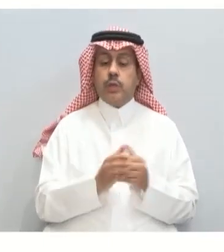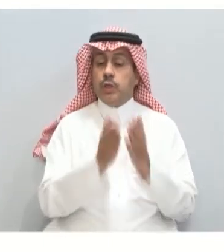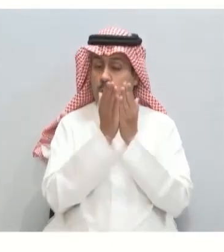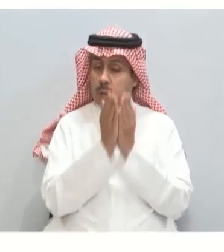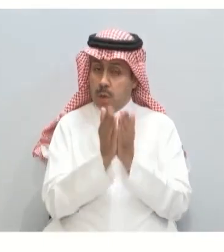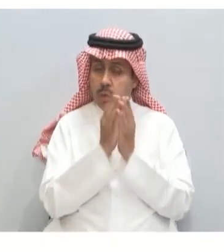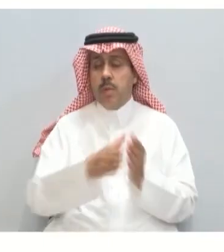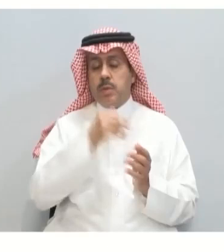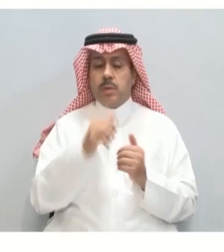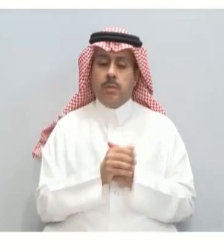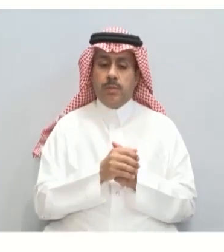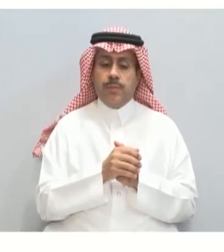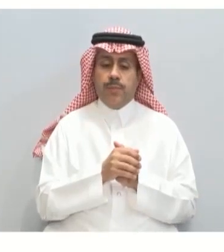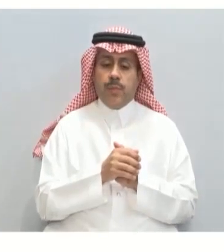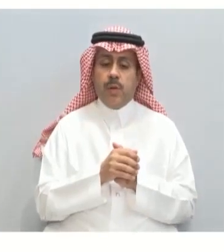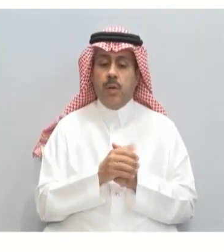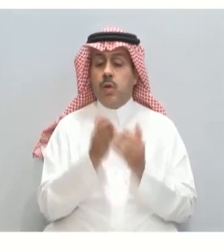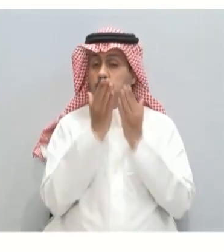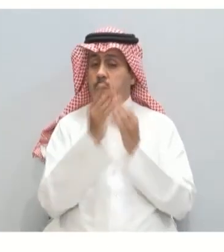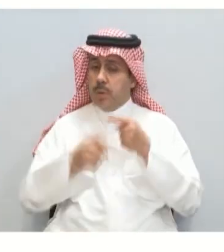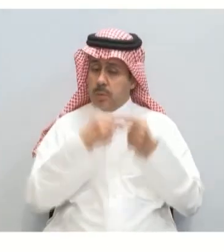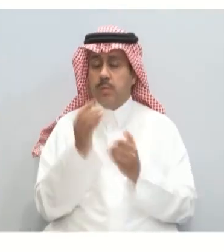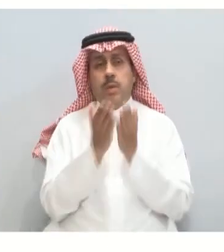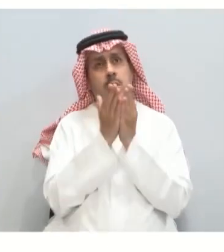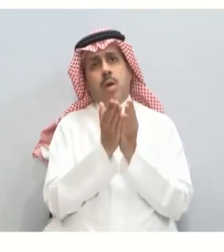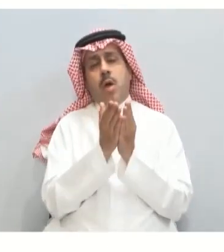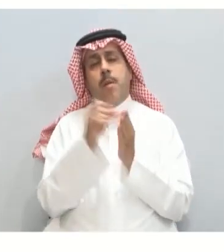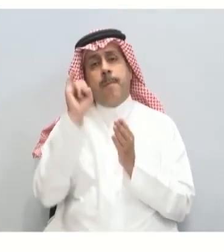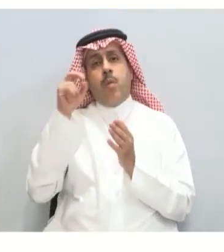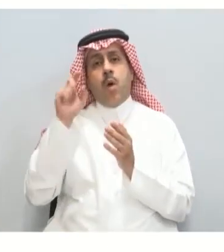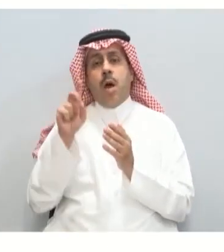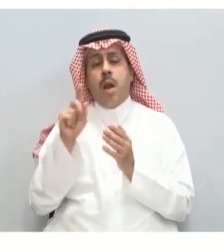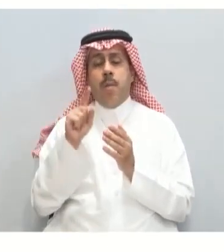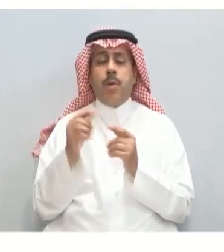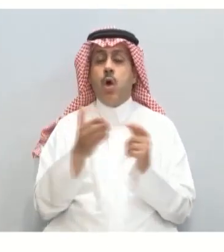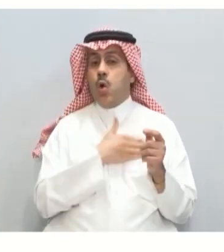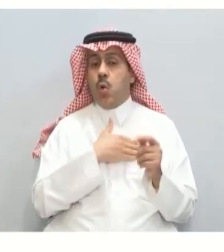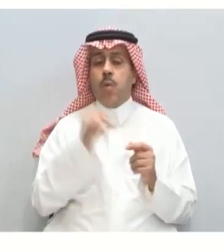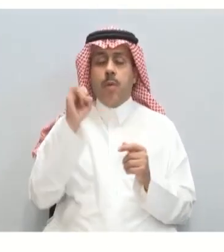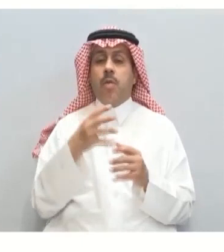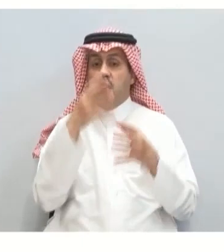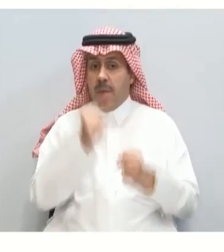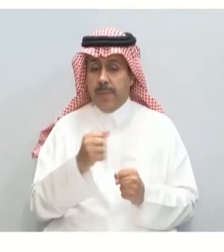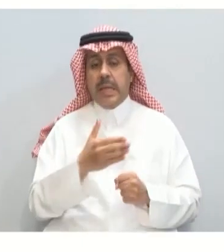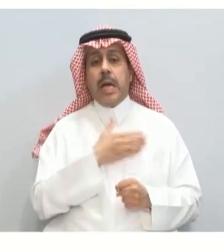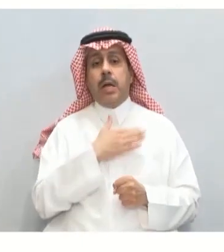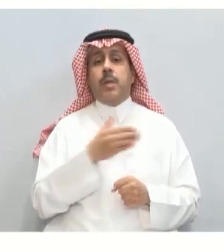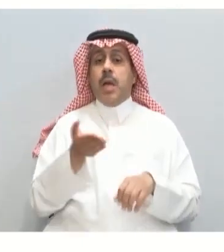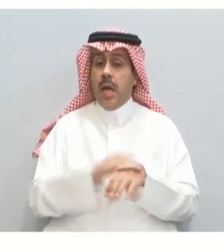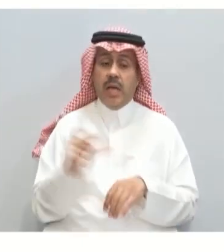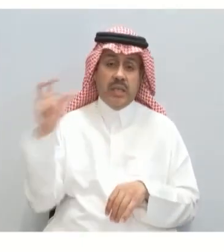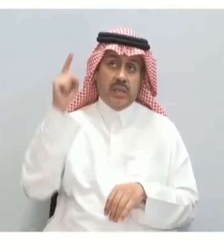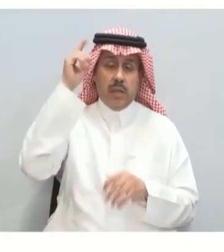الله صلى الله عليه وسلم يدعو بها يا مقلب القلوب ثبت قلبي على دينك قالت عائشه